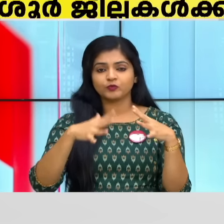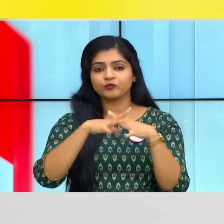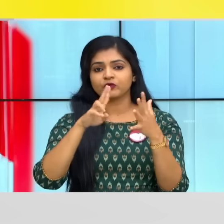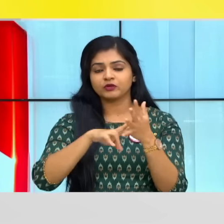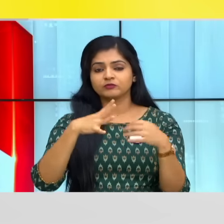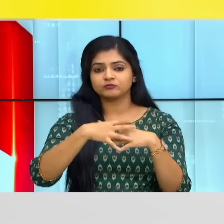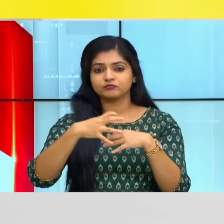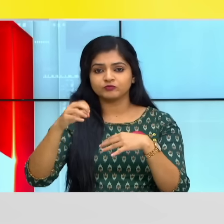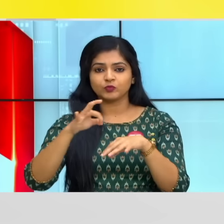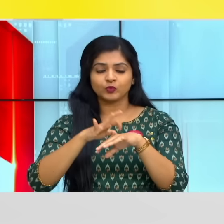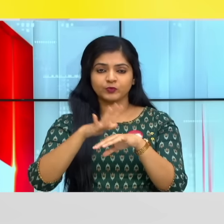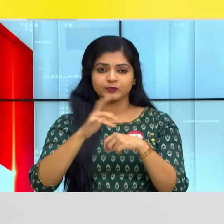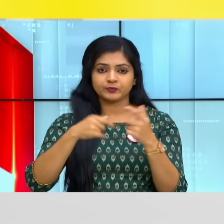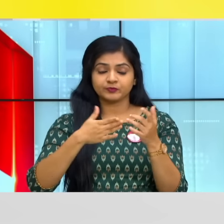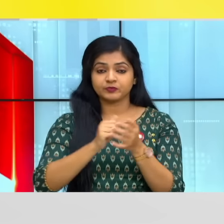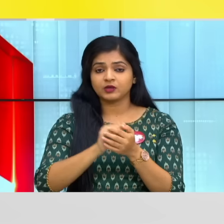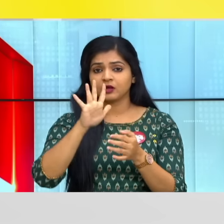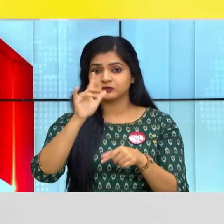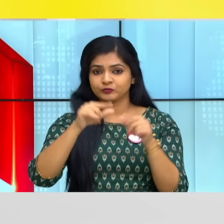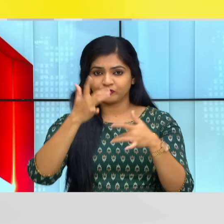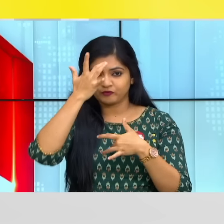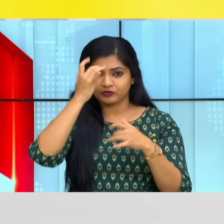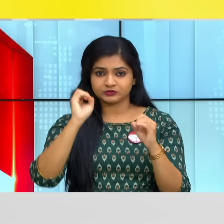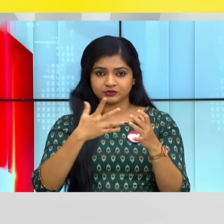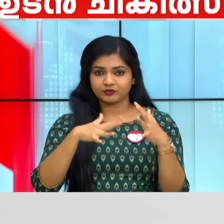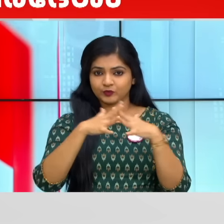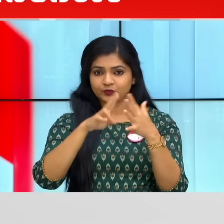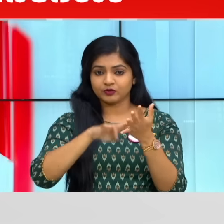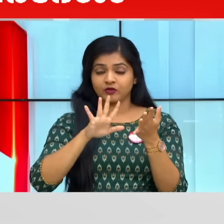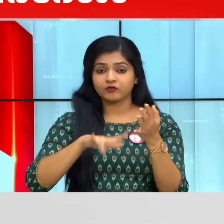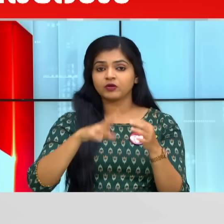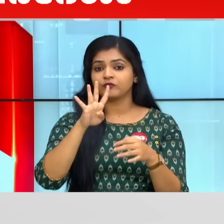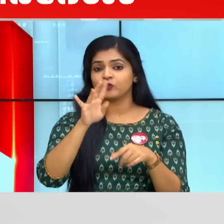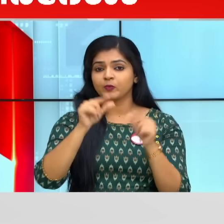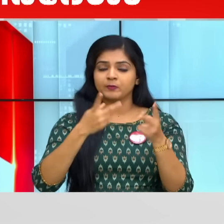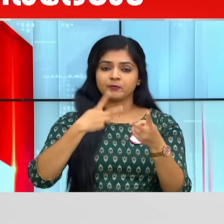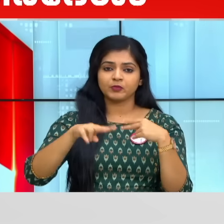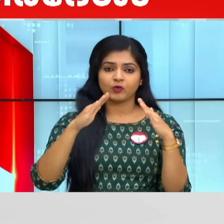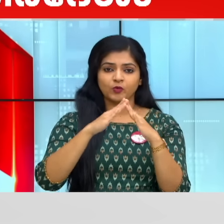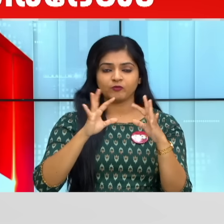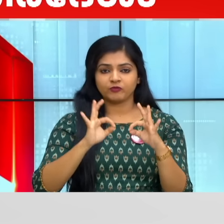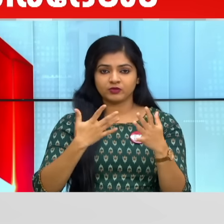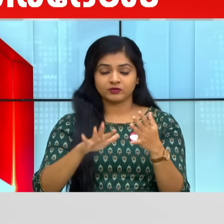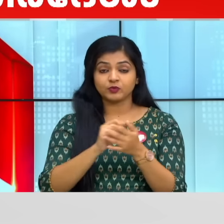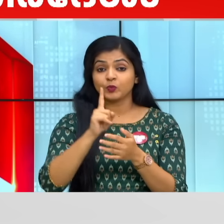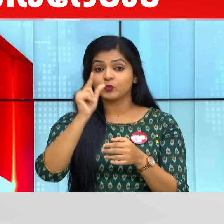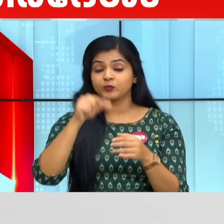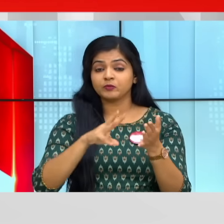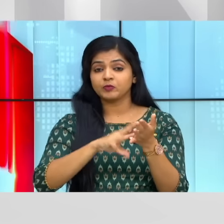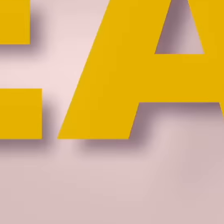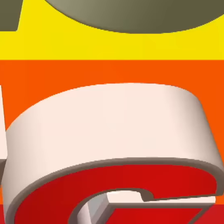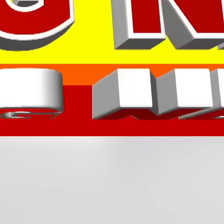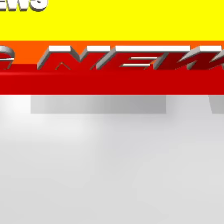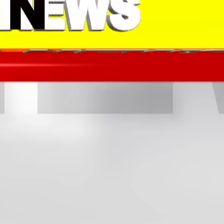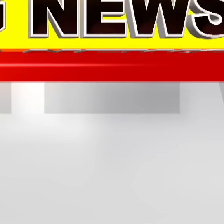5 പേരിൽ ഒരു 4 പേർ ഓൾറെഡി വീട്ടിൽ തിരിച്ചു പോയി, ഒന്നും പ്രശ്നമില്ല. പിന്നെ ഒരു ആൾ ഇപ്പോൾ മെഡിക്കൽ കോളേജിൽ അഡ്മിറ്റഡ് ആണ്. ജനറലി ഇത്